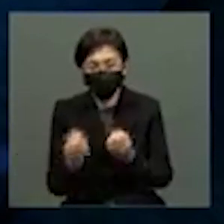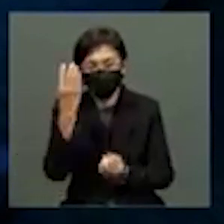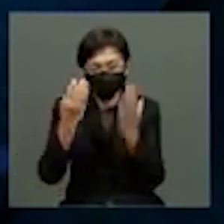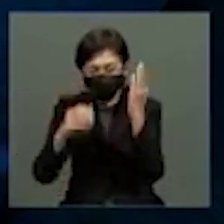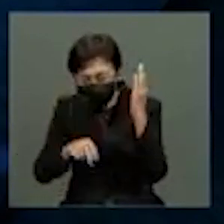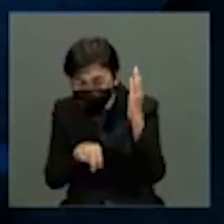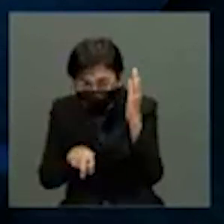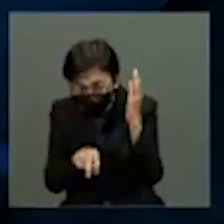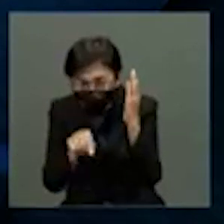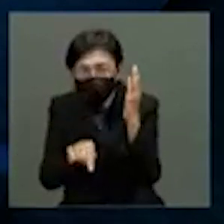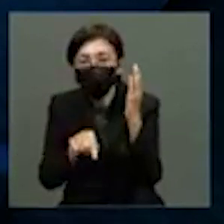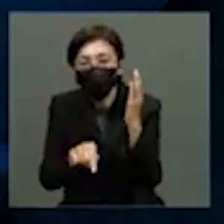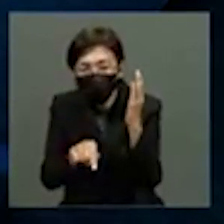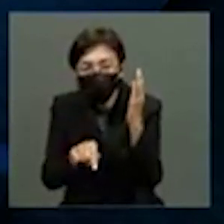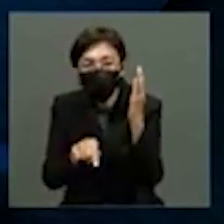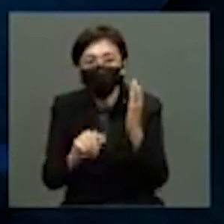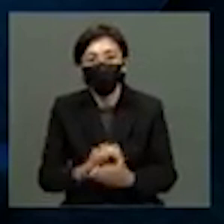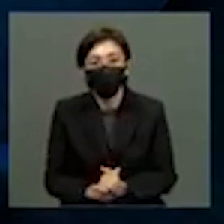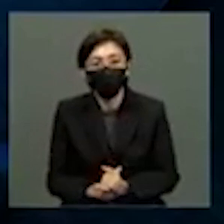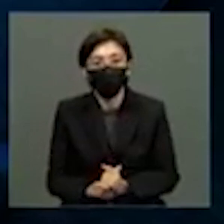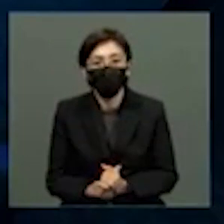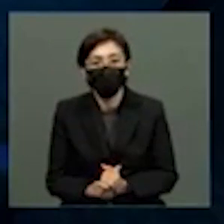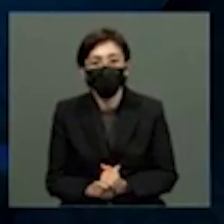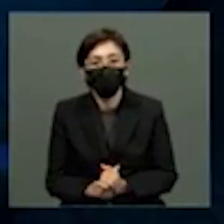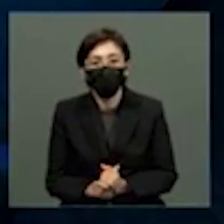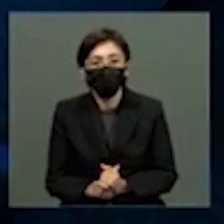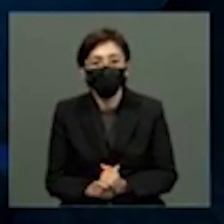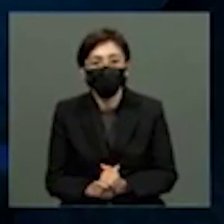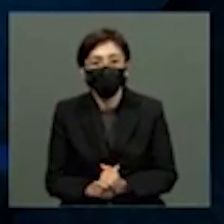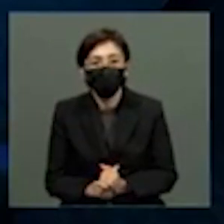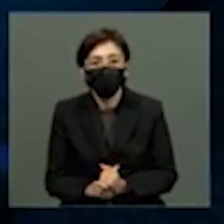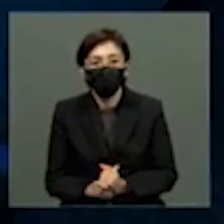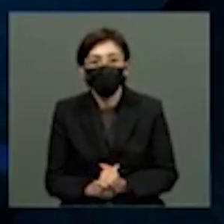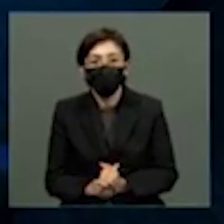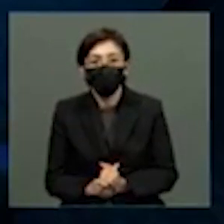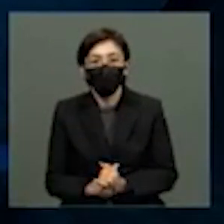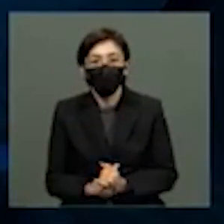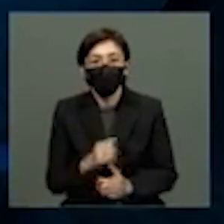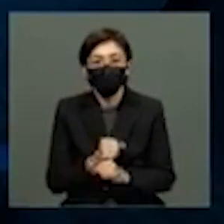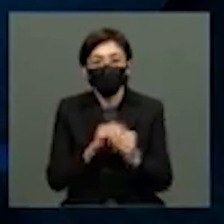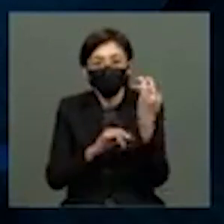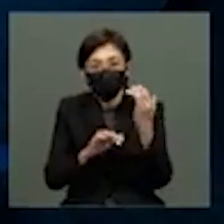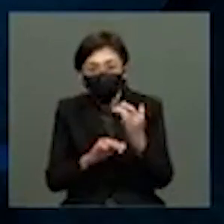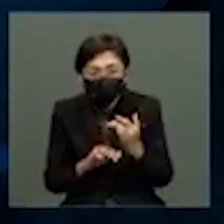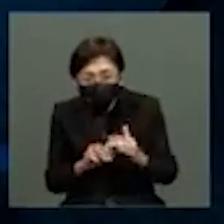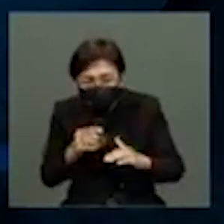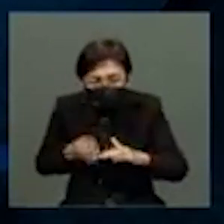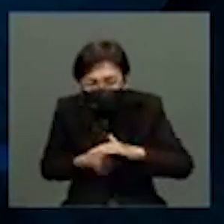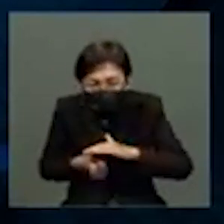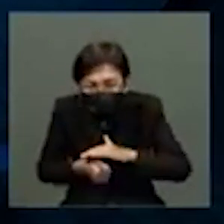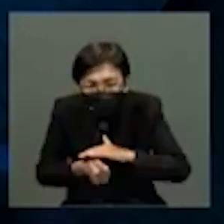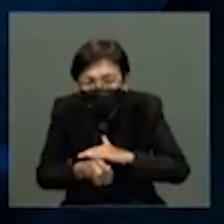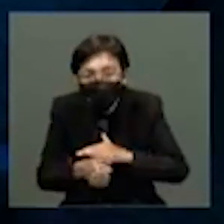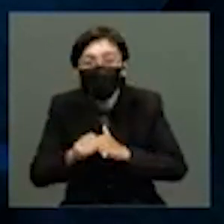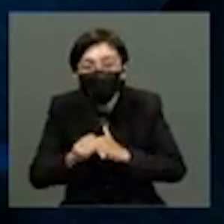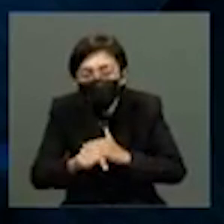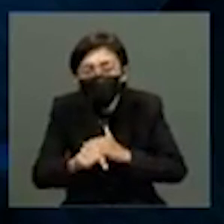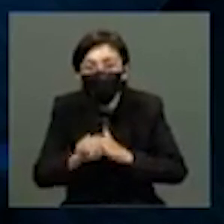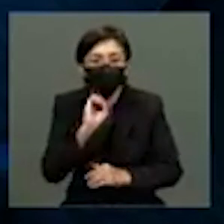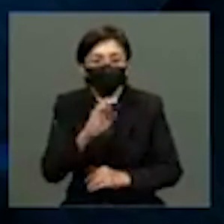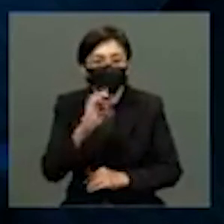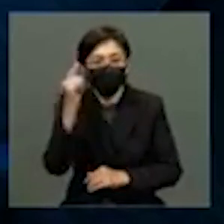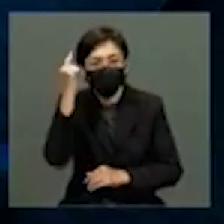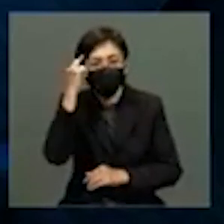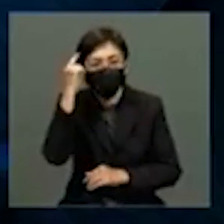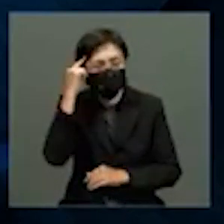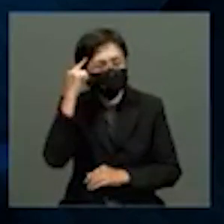ครับนี่เป็นนักคอมพิวเตอร์ก็พยายามจะลักลอบเข้ามาก็ขอให้รับทราบเลยนะครับว่